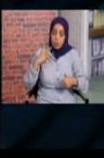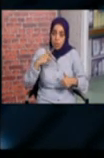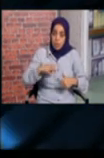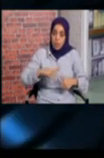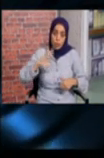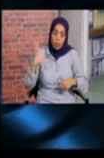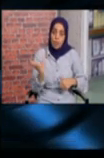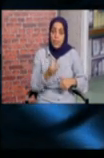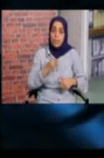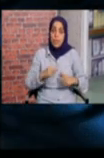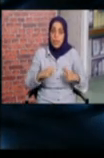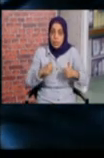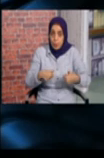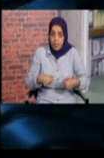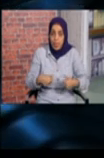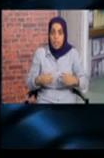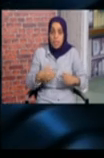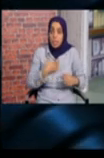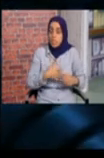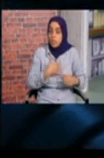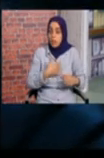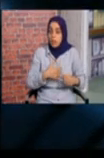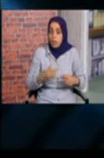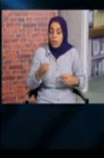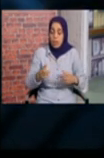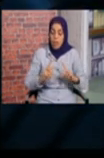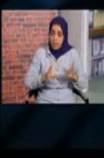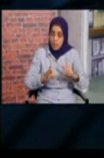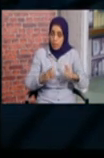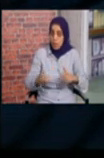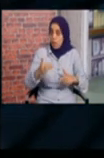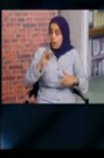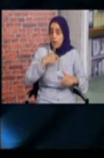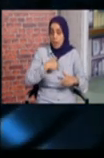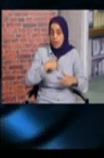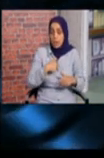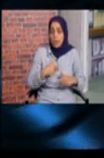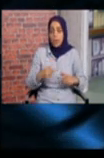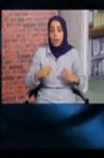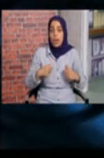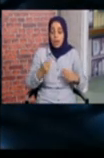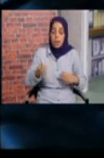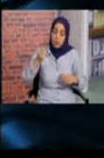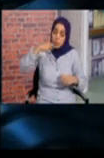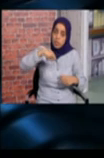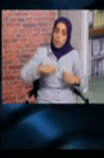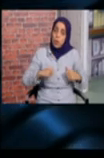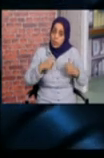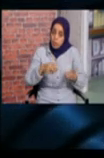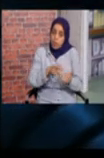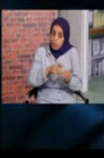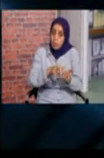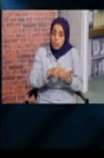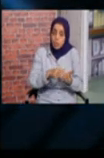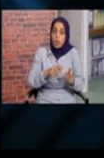السيستمز اللي عندنا، ده بيخلي ثقه المستثمرين الاجانب تزيد على الاقتصاد المصري، وبتوري ان احنا ماشيين في